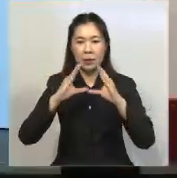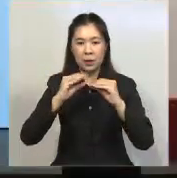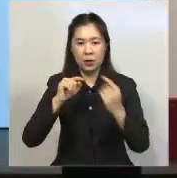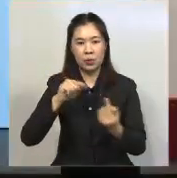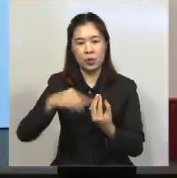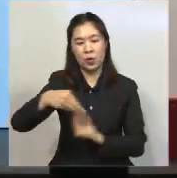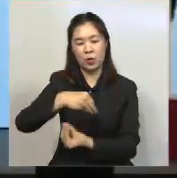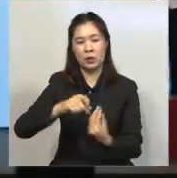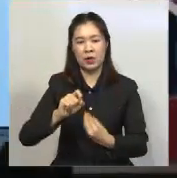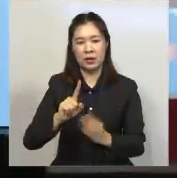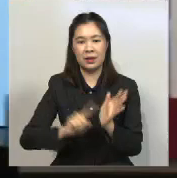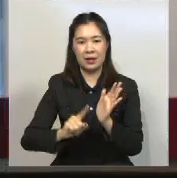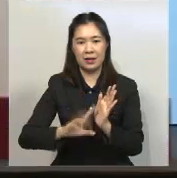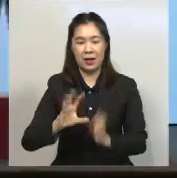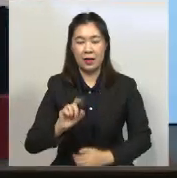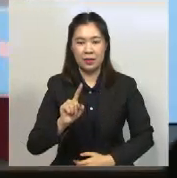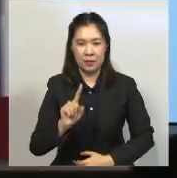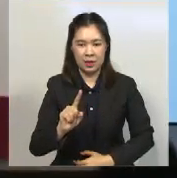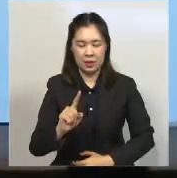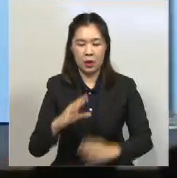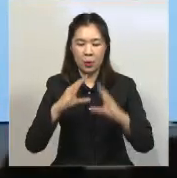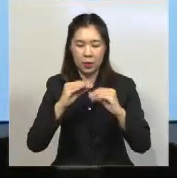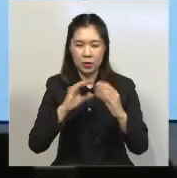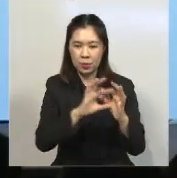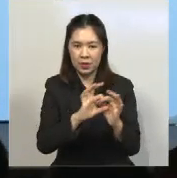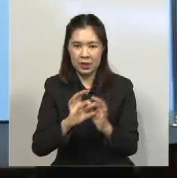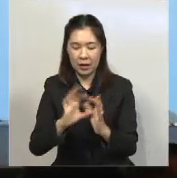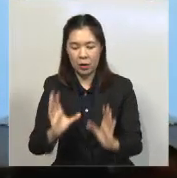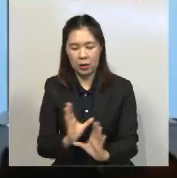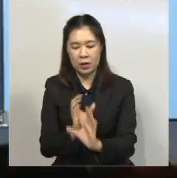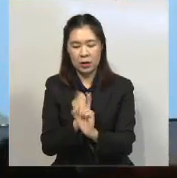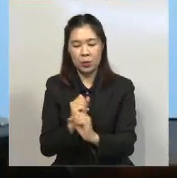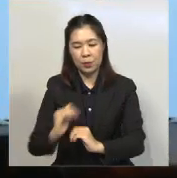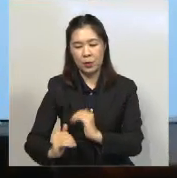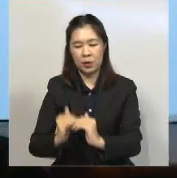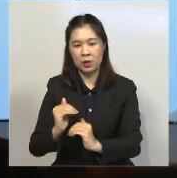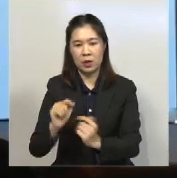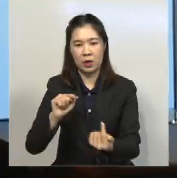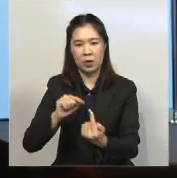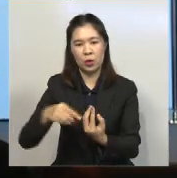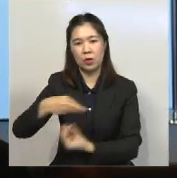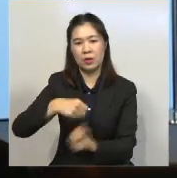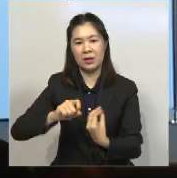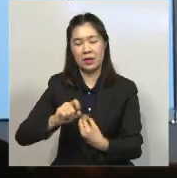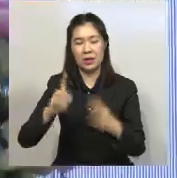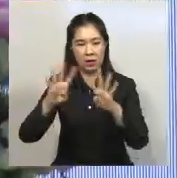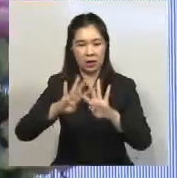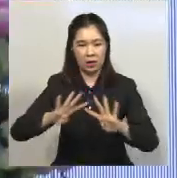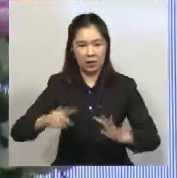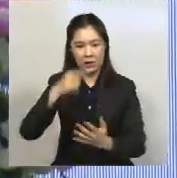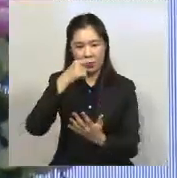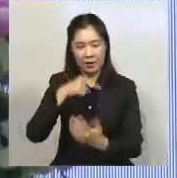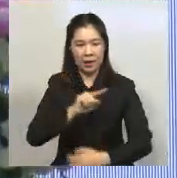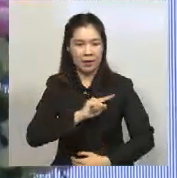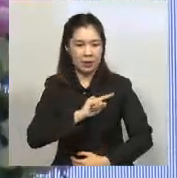าเซียนครั้งที่51และการประชุมที่เกี่ยวข้องเพื่อร่วมกันสรุปความก้าวหน้างานด้านเศรษฐกิจของอาเซียนนับตั้งแต่ไทยรับ